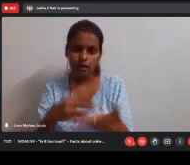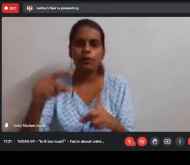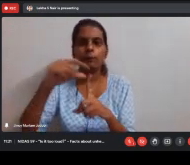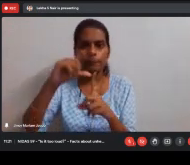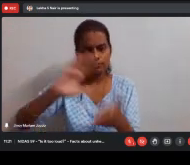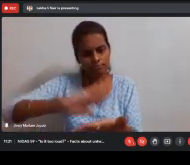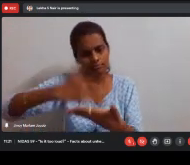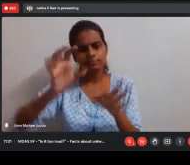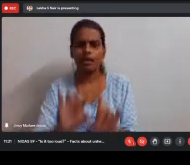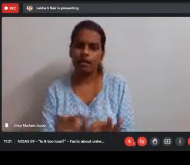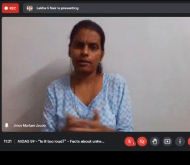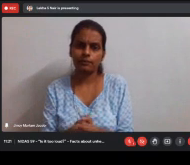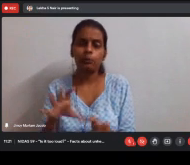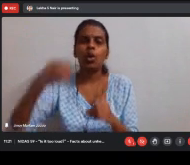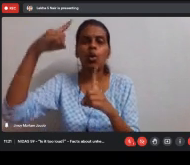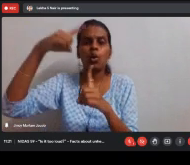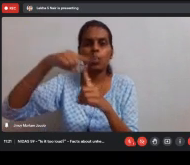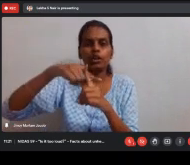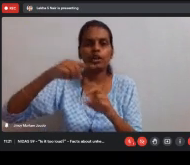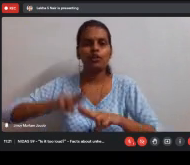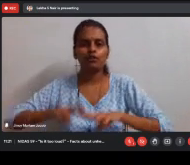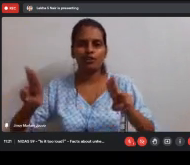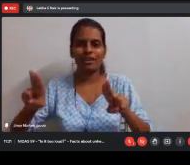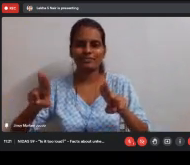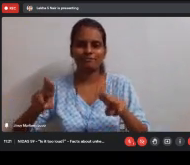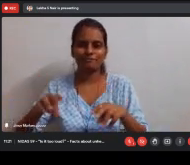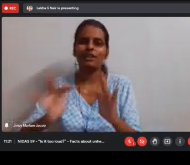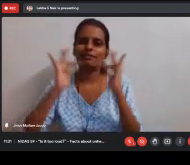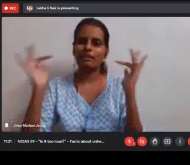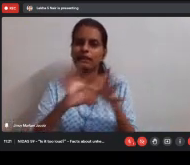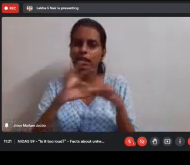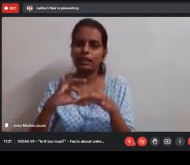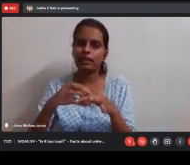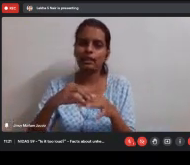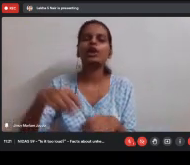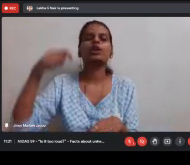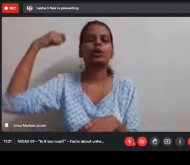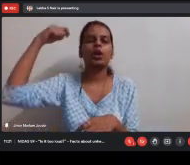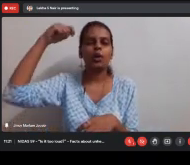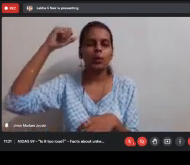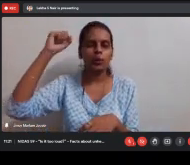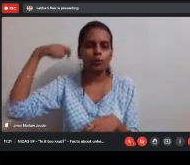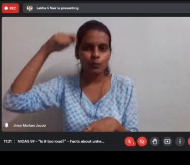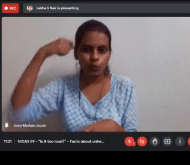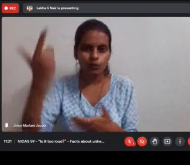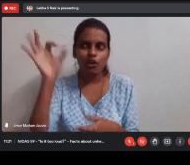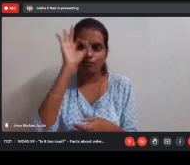ആളുകളും ആശ്രയിച്ചു പോന്നിരുന്നത് ഗാഡ്ജറ്റുകളെയാണ്. അപ്പോ അങ്ങനെ ഗാഡ്ജറ്റ് എന്ന് പറയുമ്പോൾ സ്മാർട്ട്